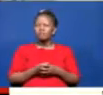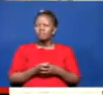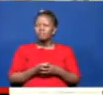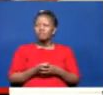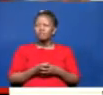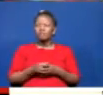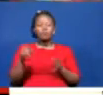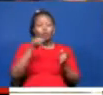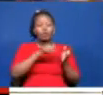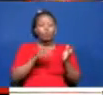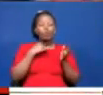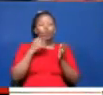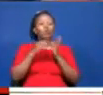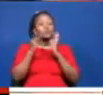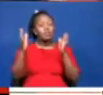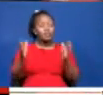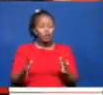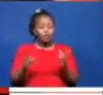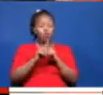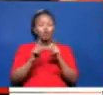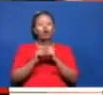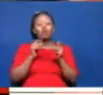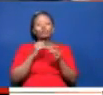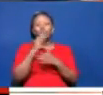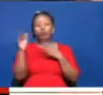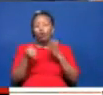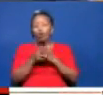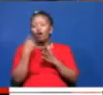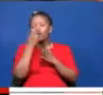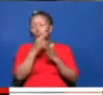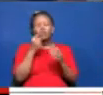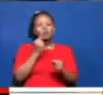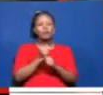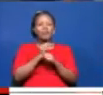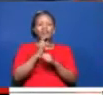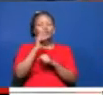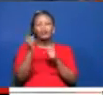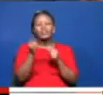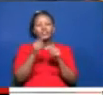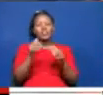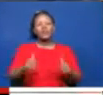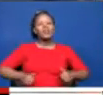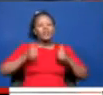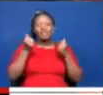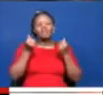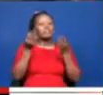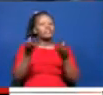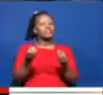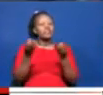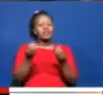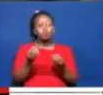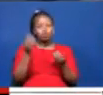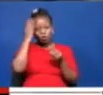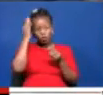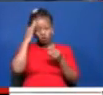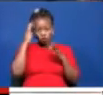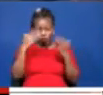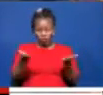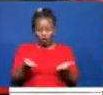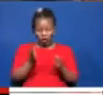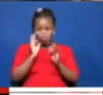Tusaidia kutuletea mambo kurahisisha maisha, so maisha yamekuwa ngumu, tuone mambo vile itakuwa, tuone kama tutaweza